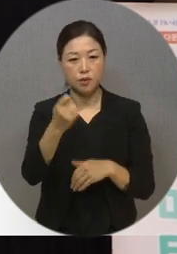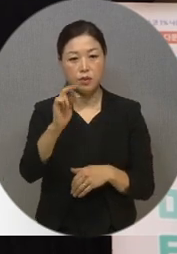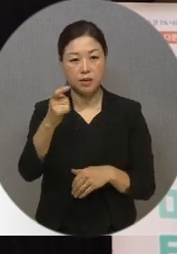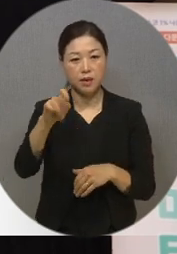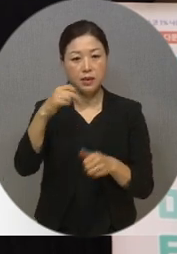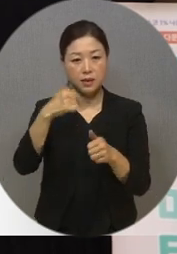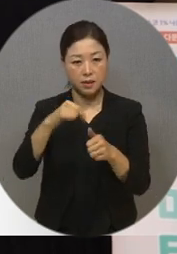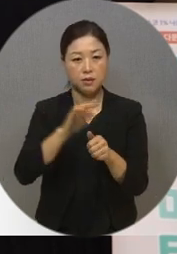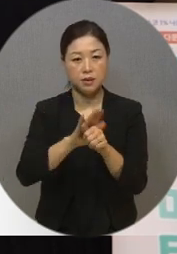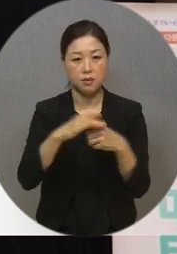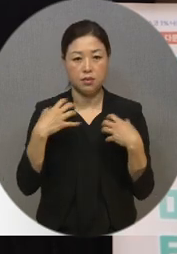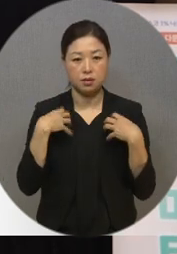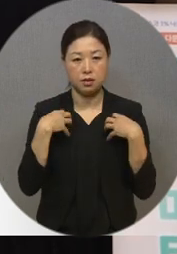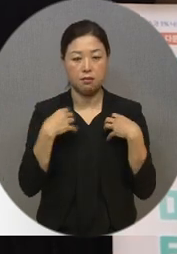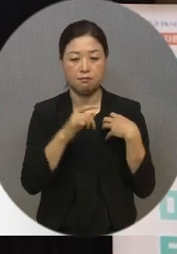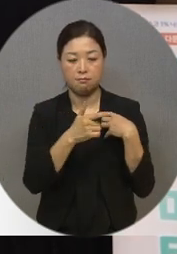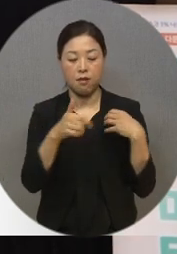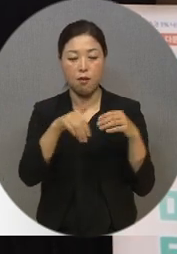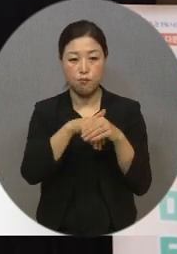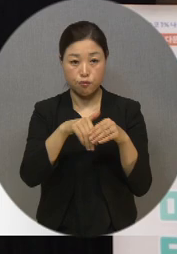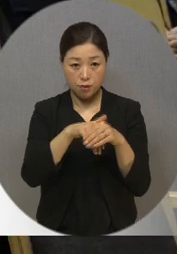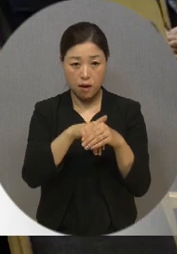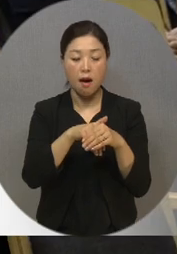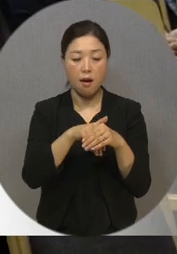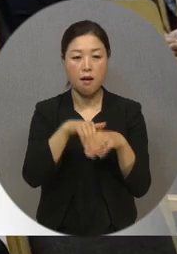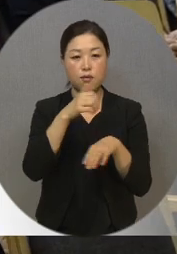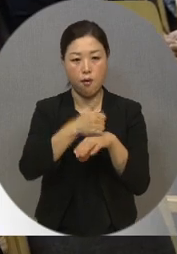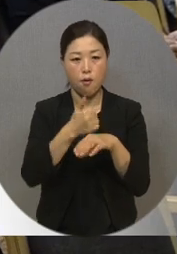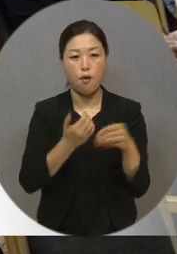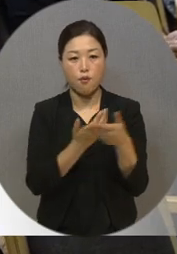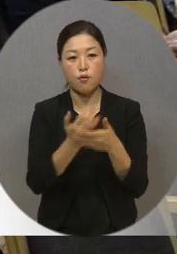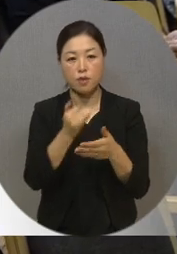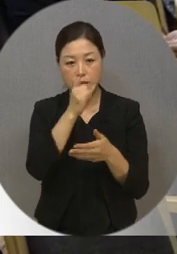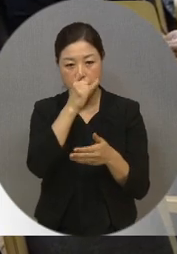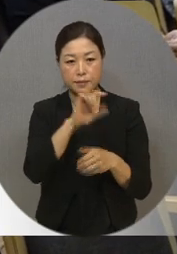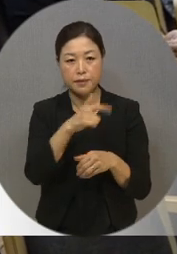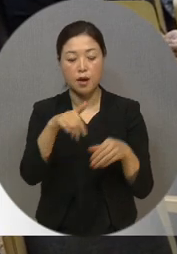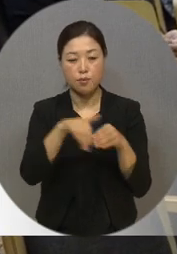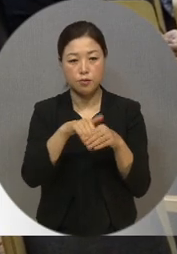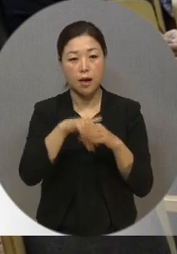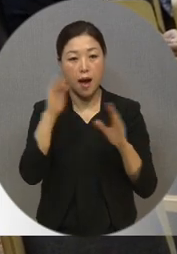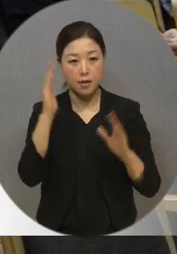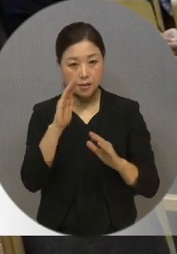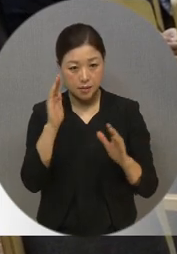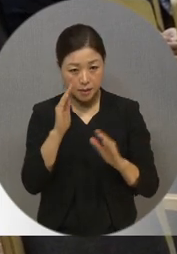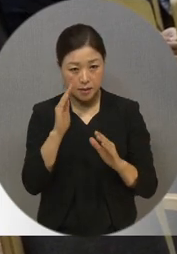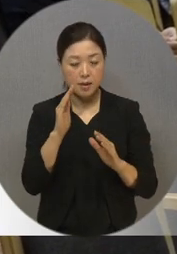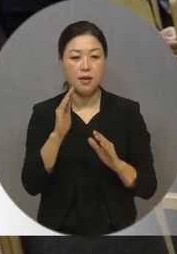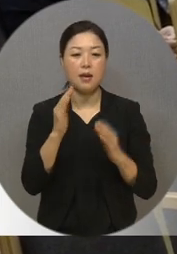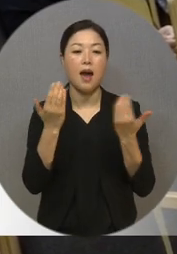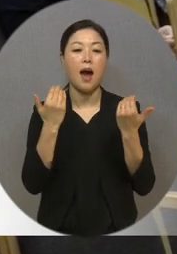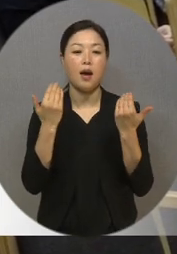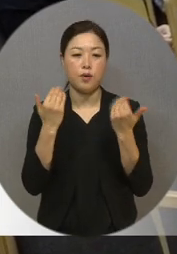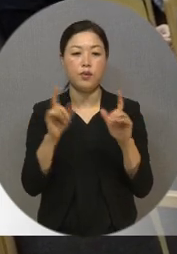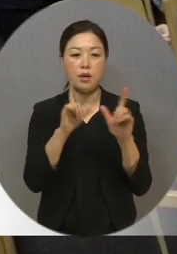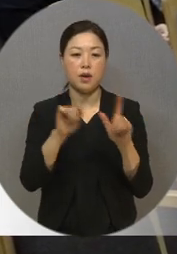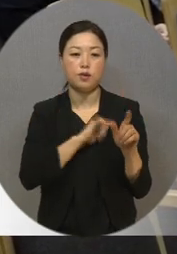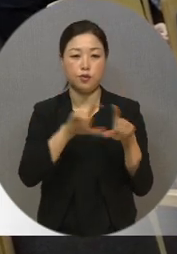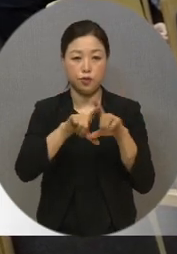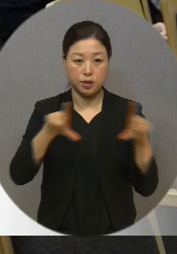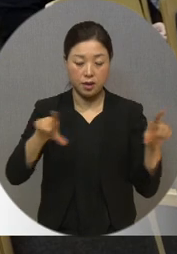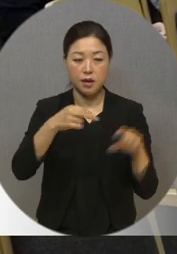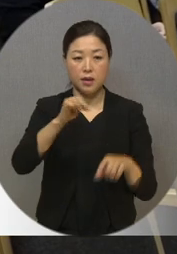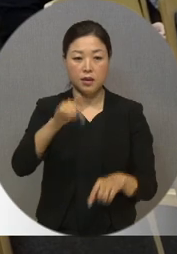다문화 어울림 프로그램 성과 공유회가 열려 다문화 가정 소년의 학교 생활을 주제로 색동나무 극단이 제작한